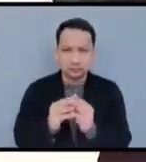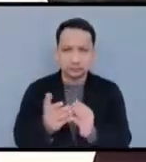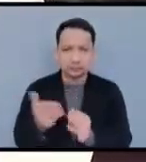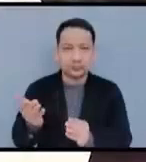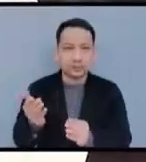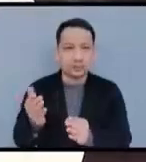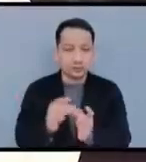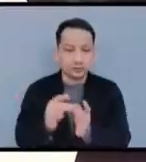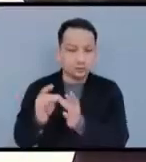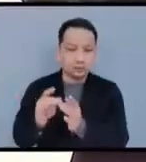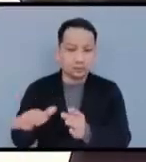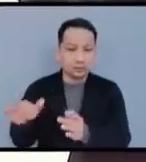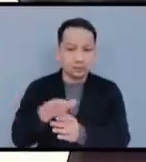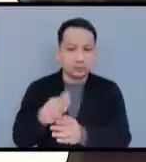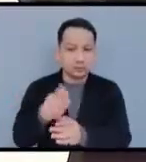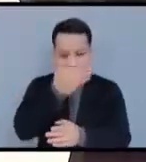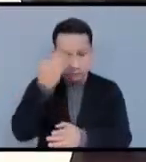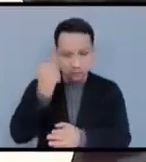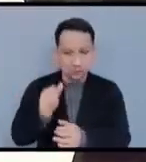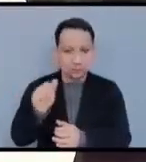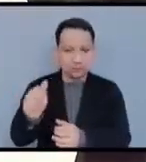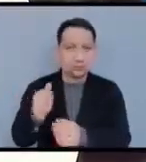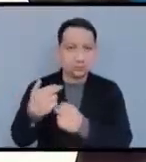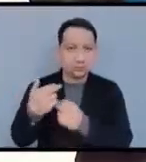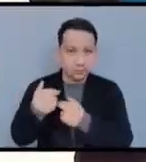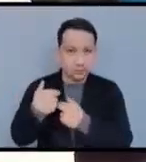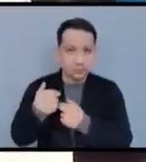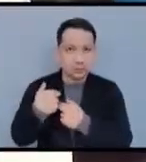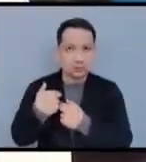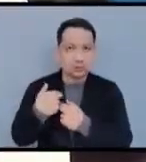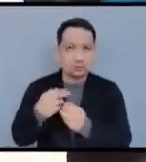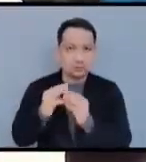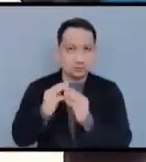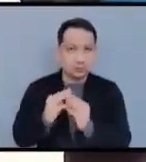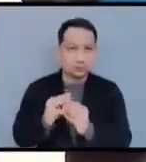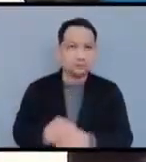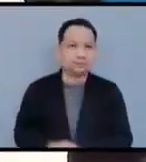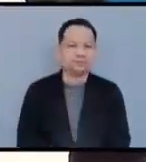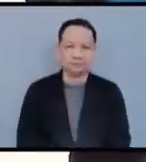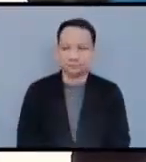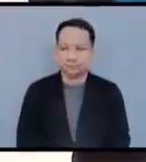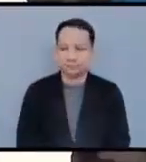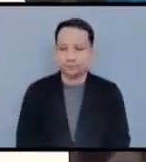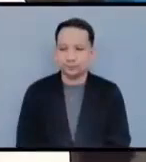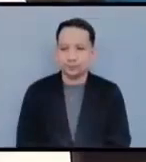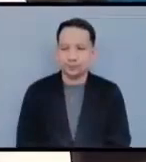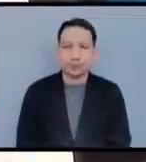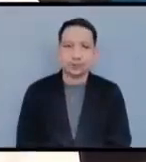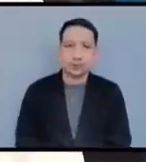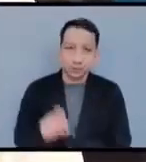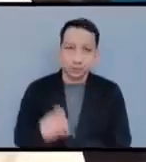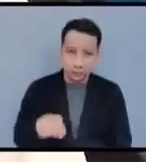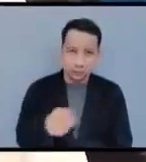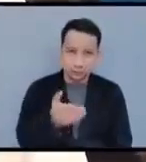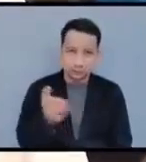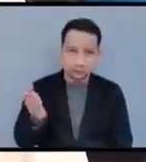yung nakakalimutan yung kanilang mga obligasyon bilang Muslim? Bilang Muslim, dapat